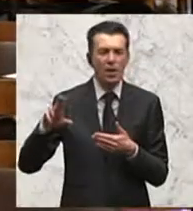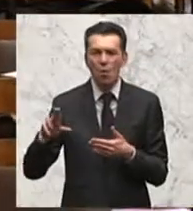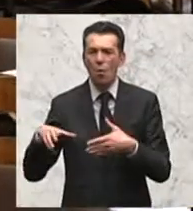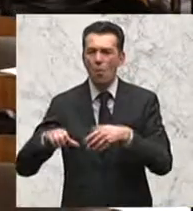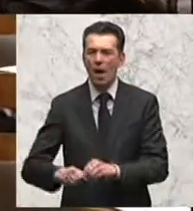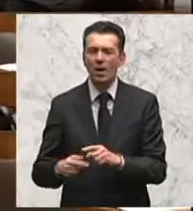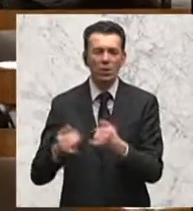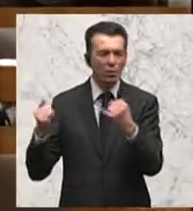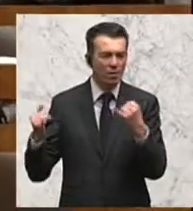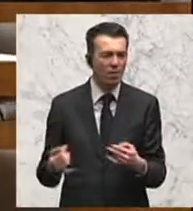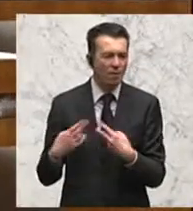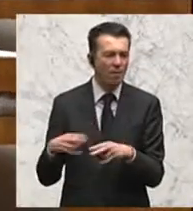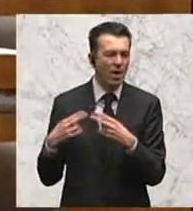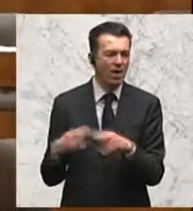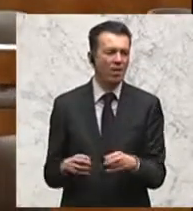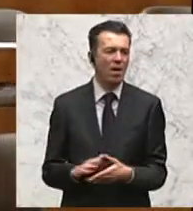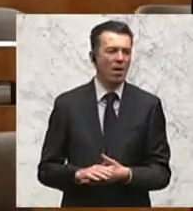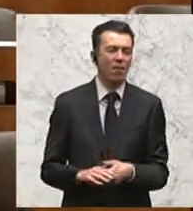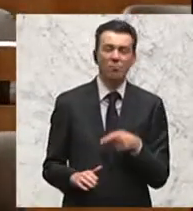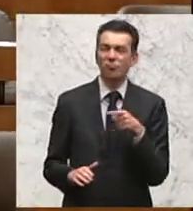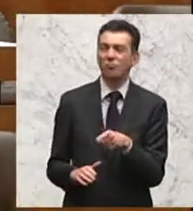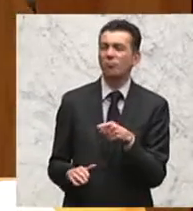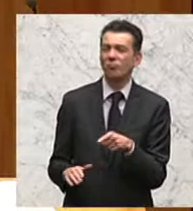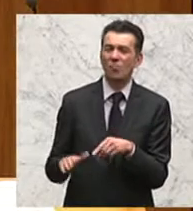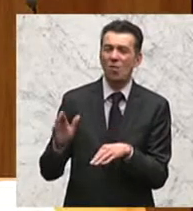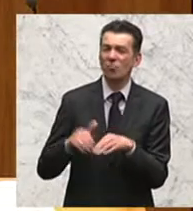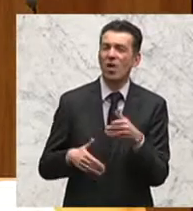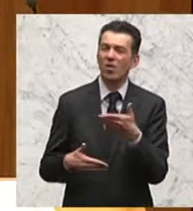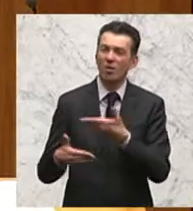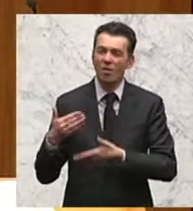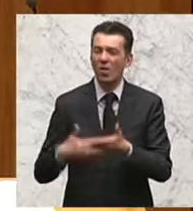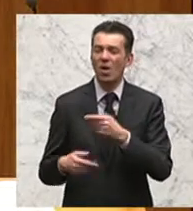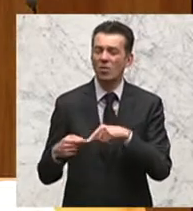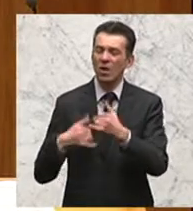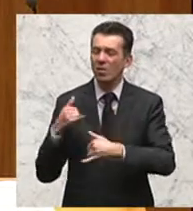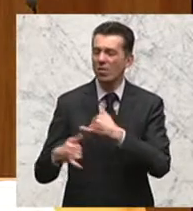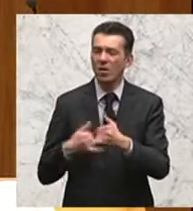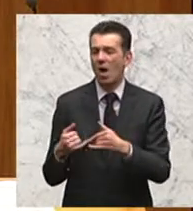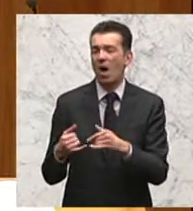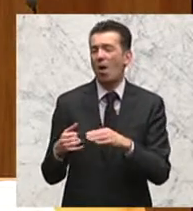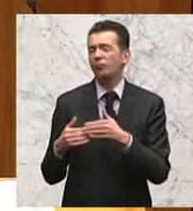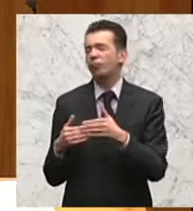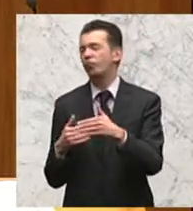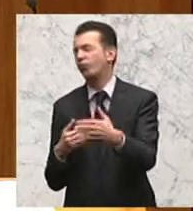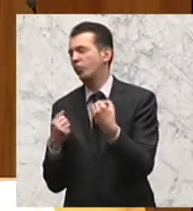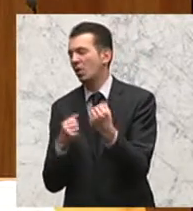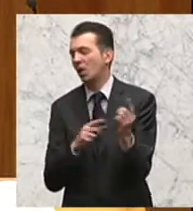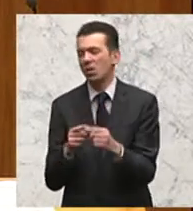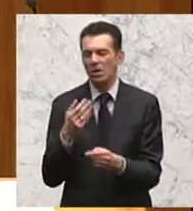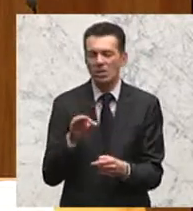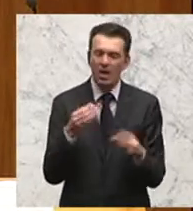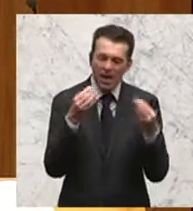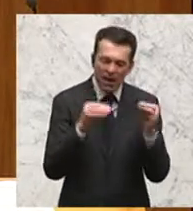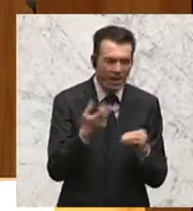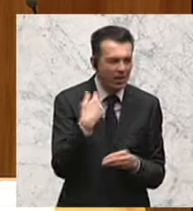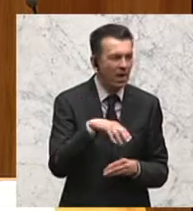EU-Institutionen weiterhin die fette Misswirtschaft die nächsten Jahre und Jahrzehnten sichert, sehr geehrter Herr Czapp. Und